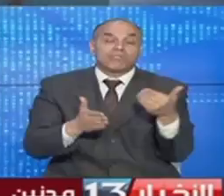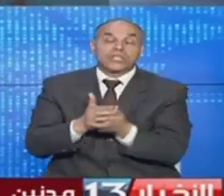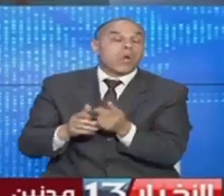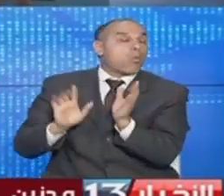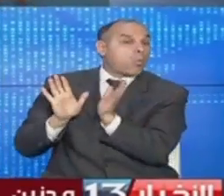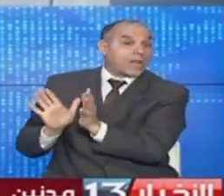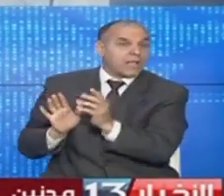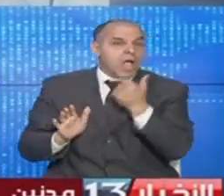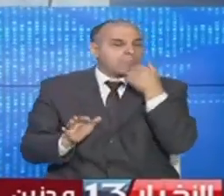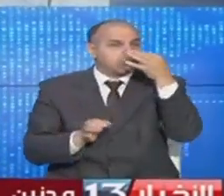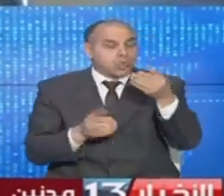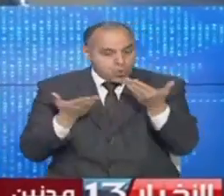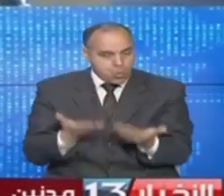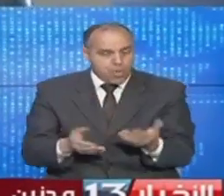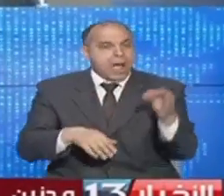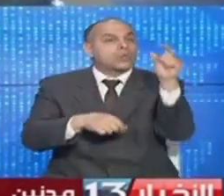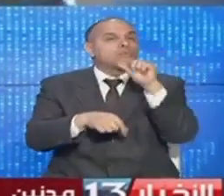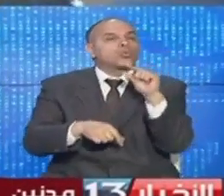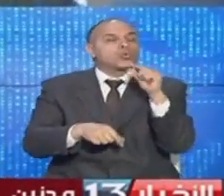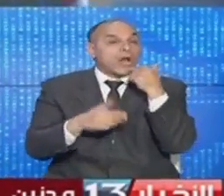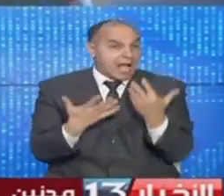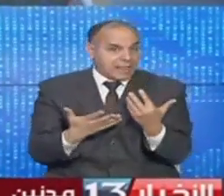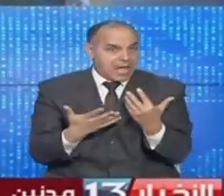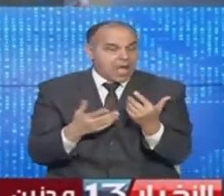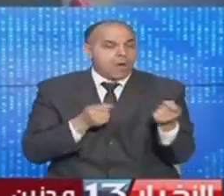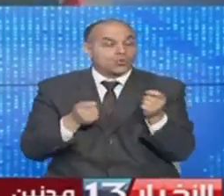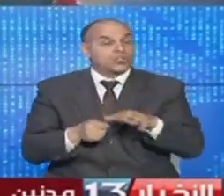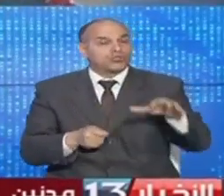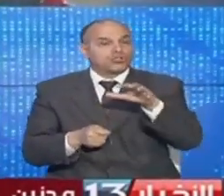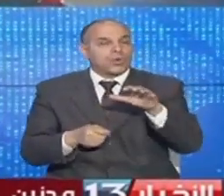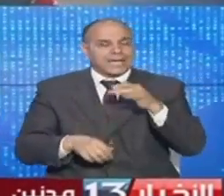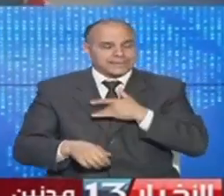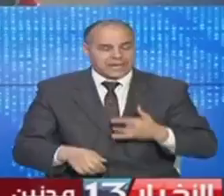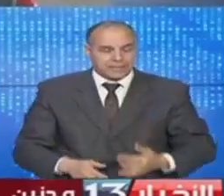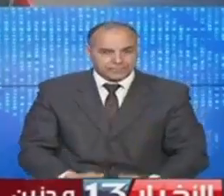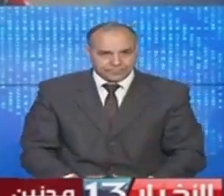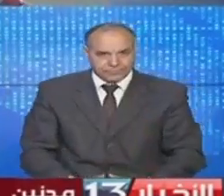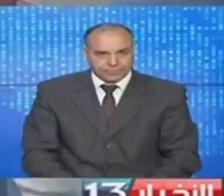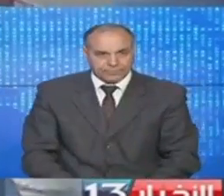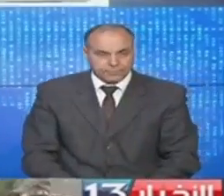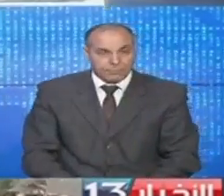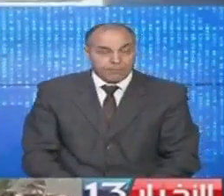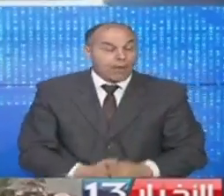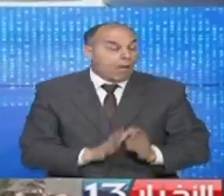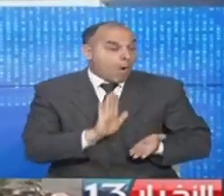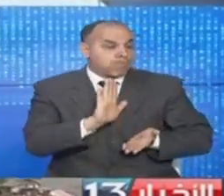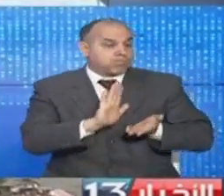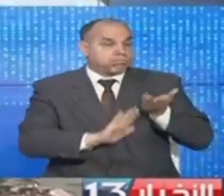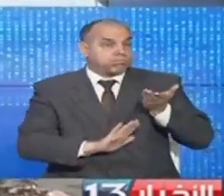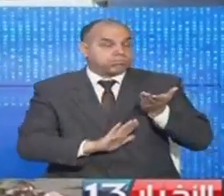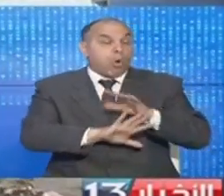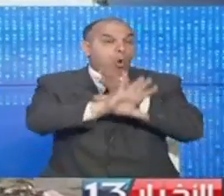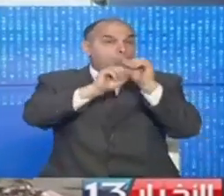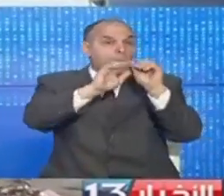وفق مذكره اليوم الدكتور جمال الدين حمدي المدير الجهوي للصحه وقد ارتفع عدد المشمولين